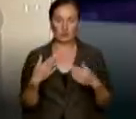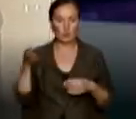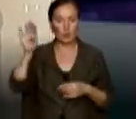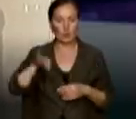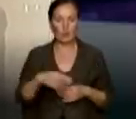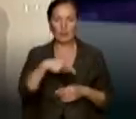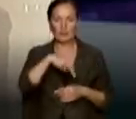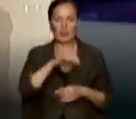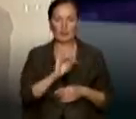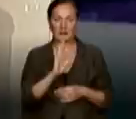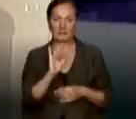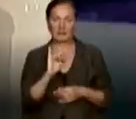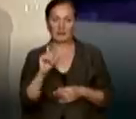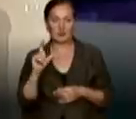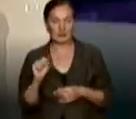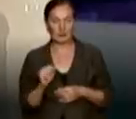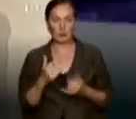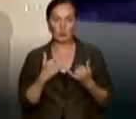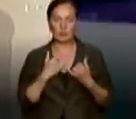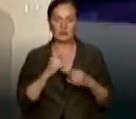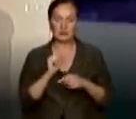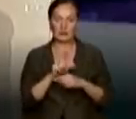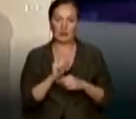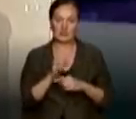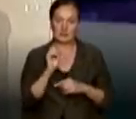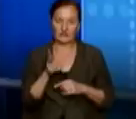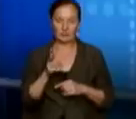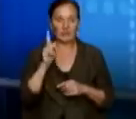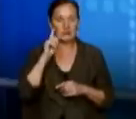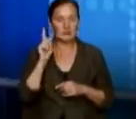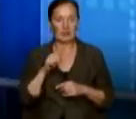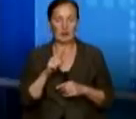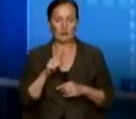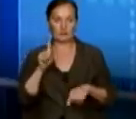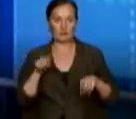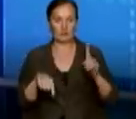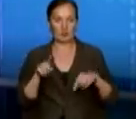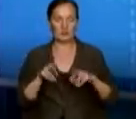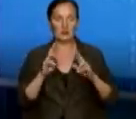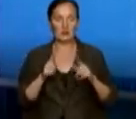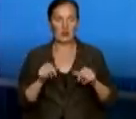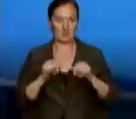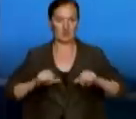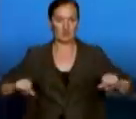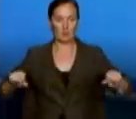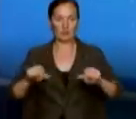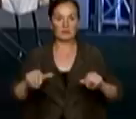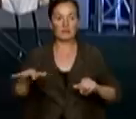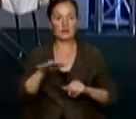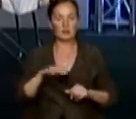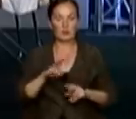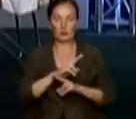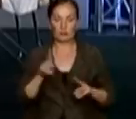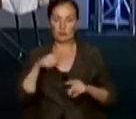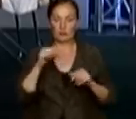у нас заказник, знають одиниці. Цю інформацію дуже багато хто дивиться, як заповідна зона. Коли я кажу комусь заповідна зона, на